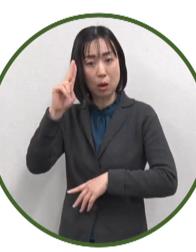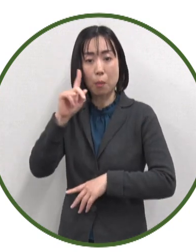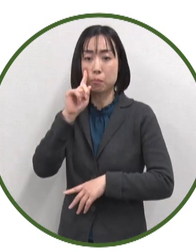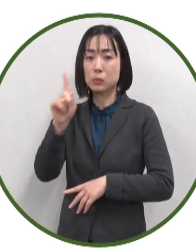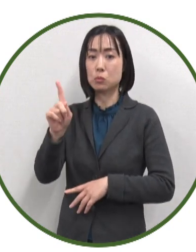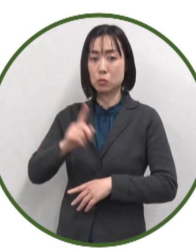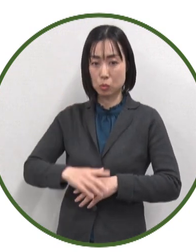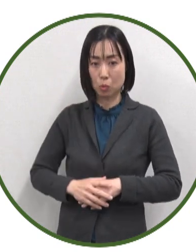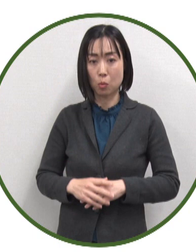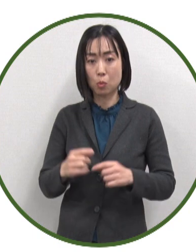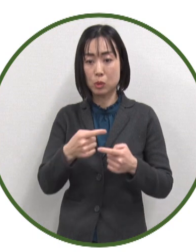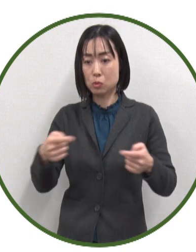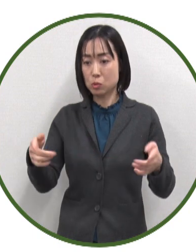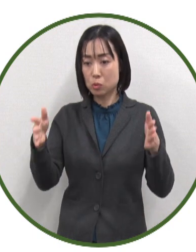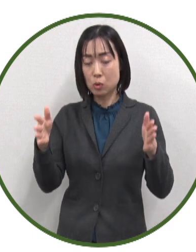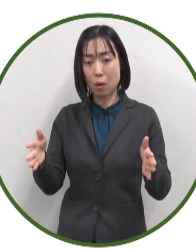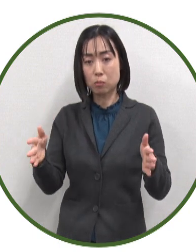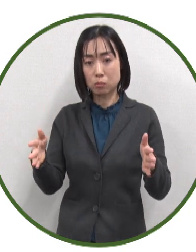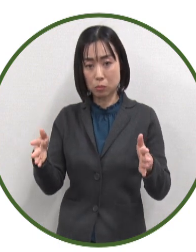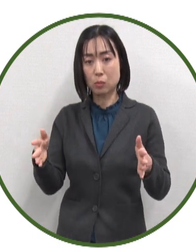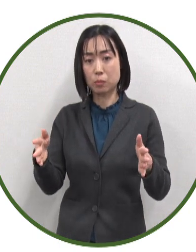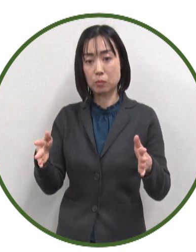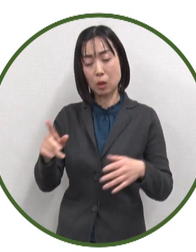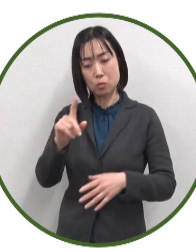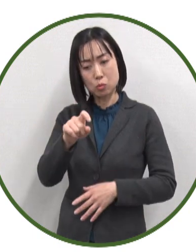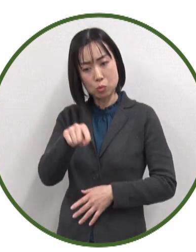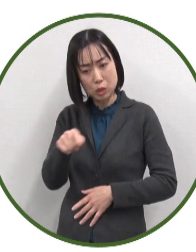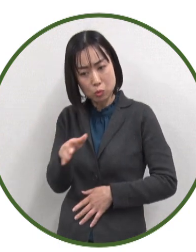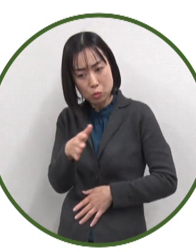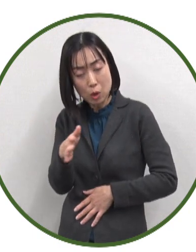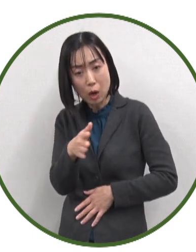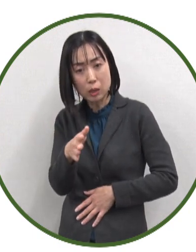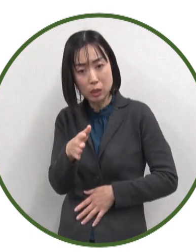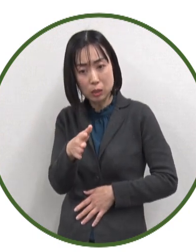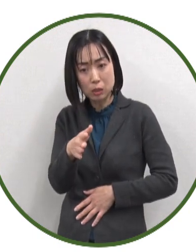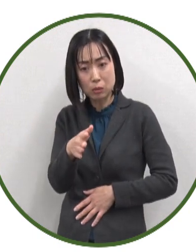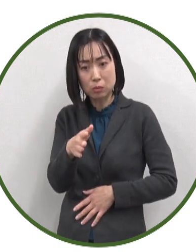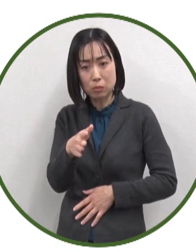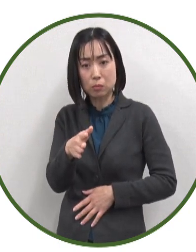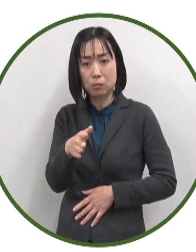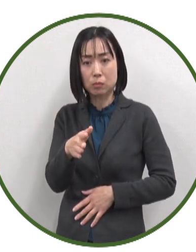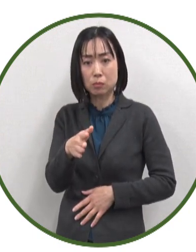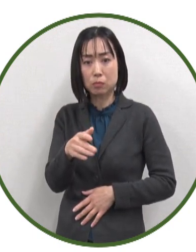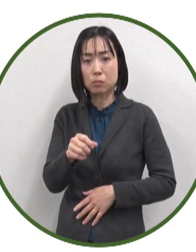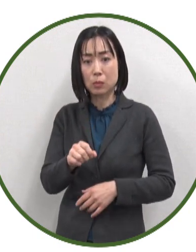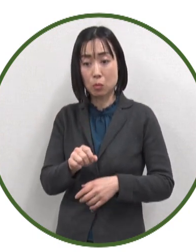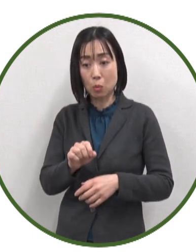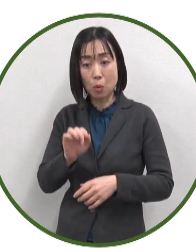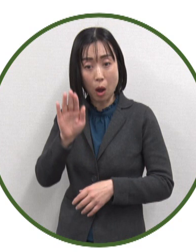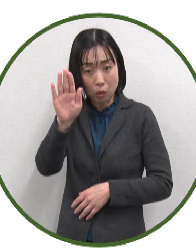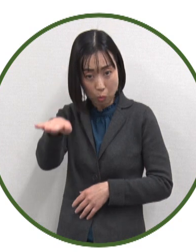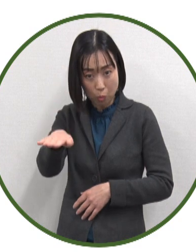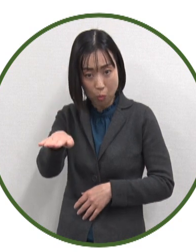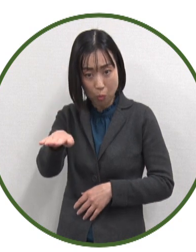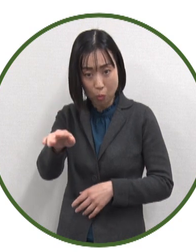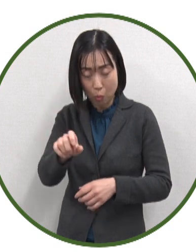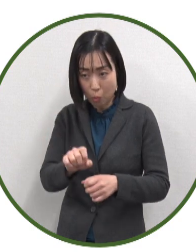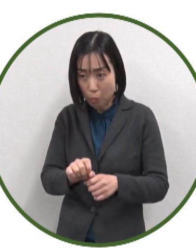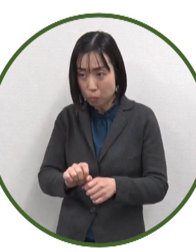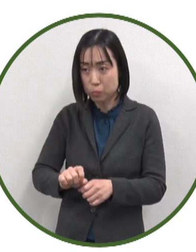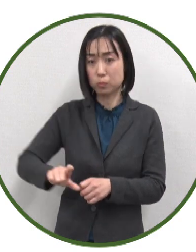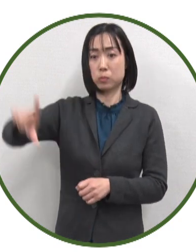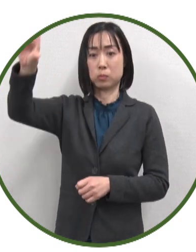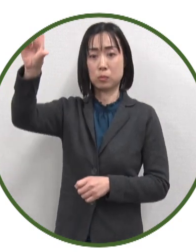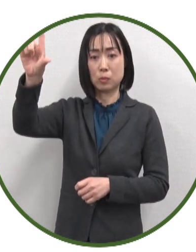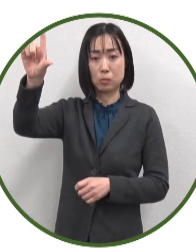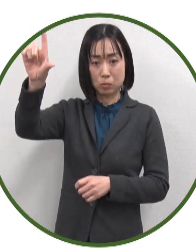ますと、1週間程度10人付近で推移した後に感染が急拡大してお